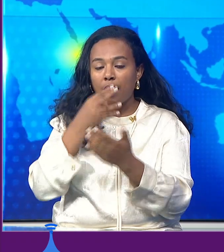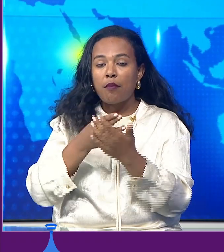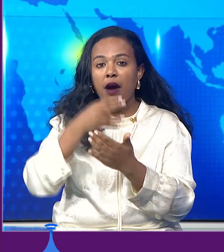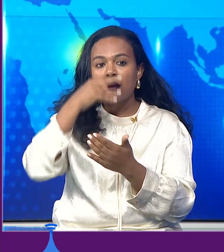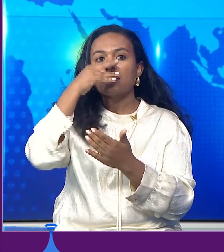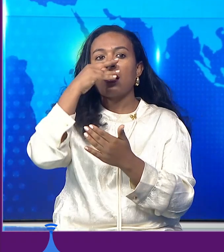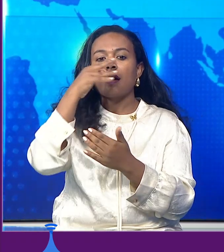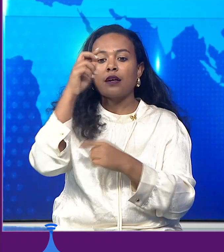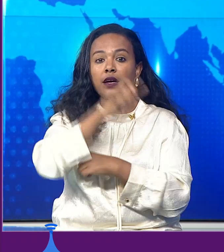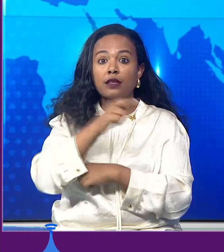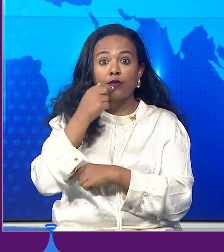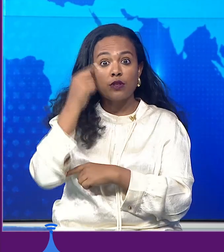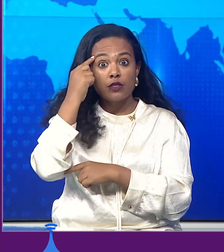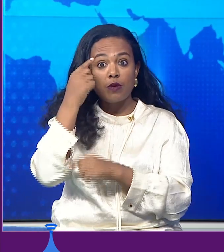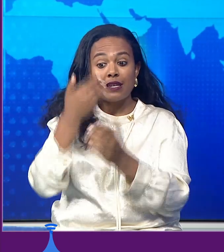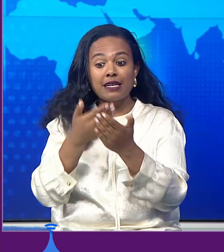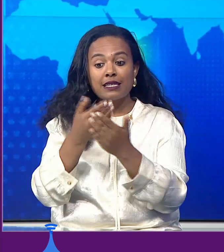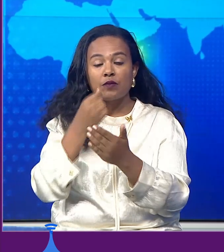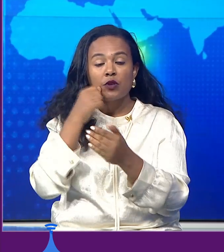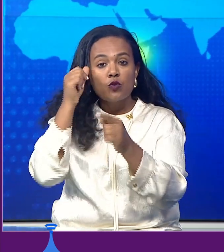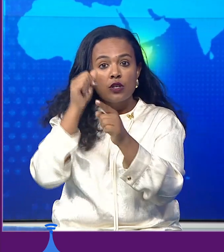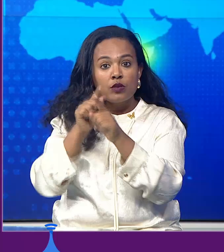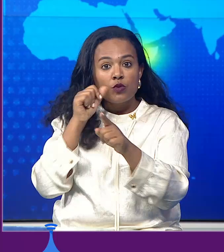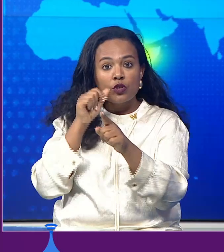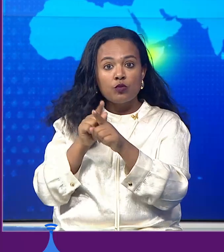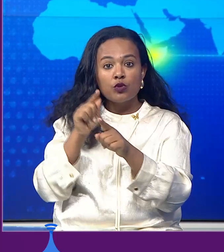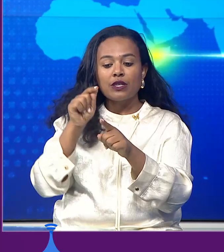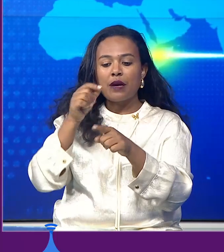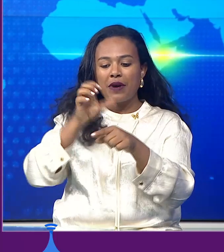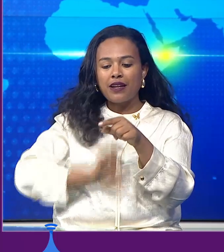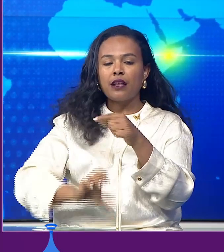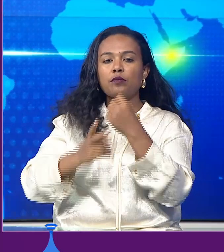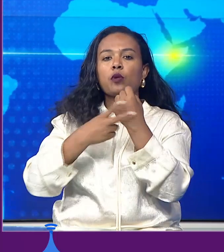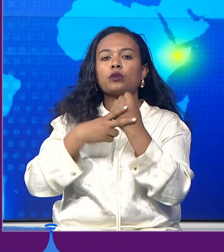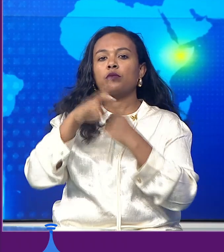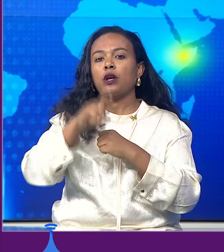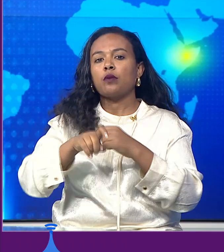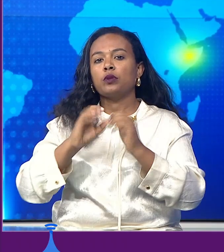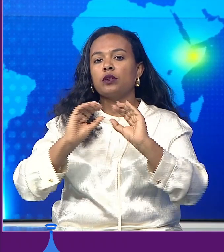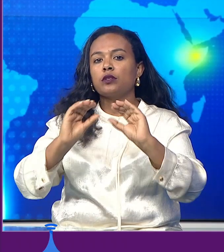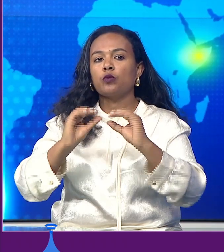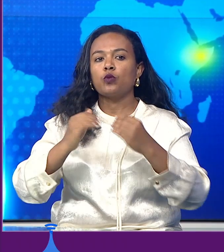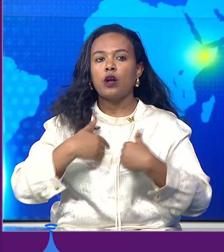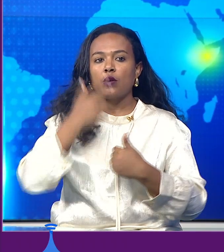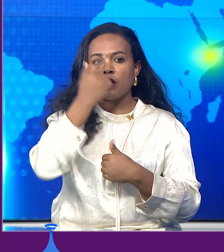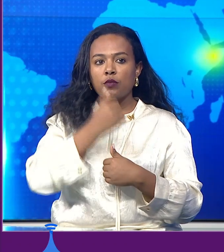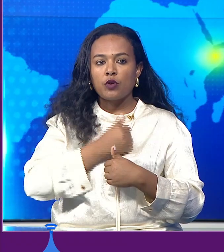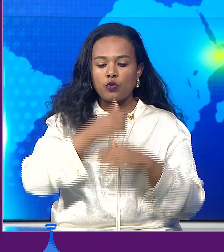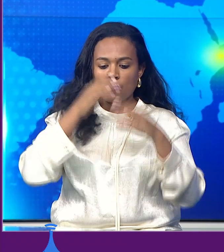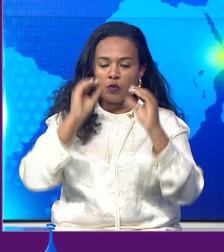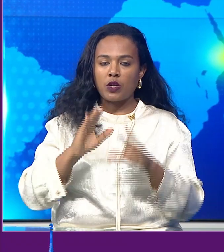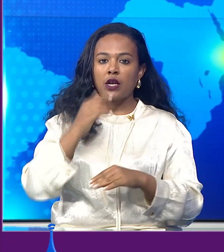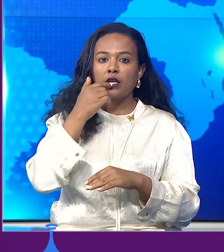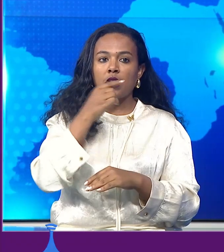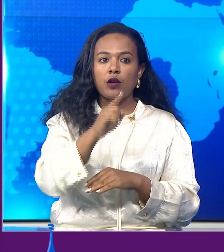ሲሆን ለገንዘብ በሚል ወንድም ወንድሙን ከመክዳት መቆጠብ እንዳለበት አስተምህሮ እንዳለው የእምነቱ መምህራን ይገልጻሉ።